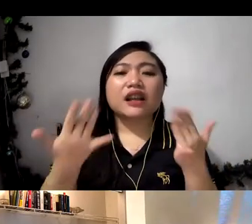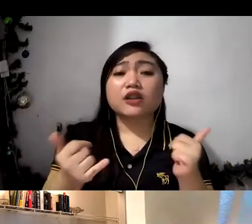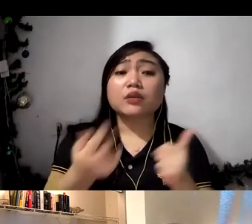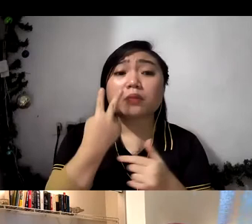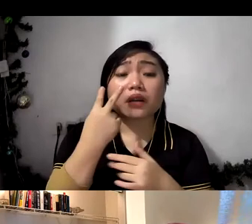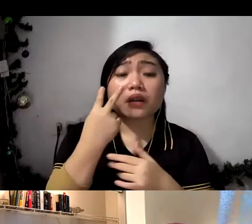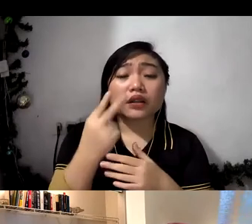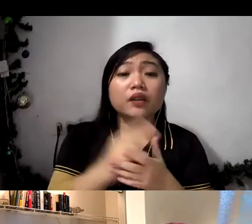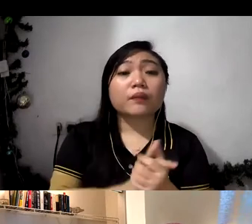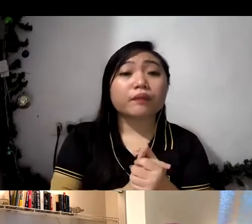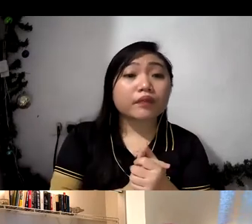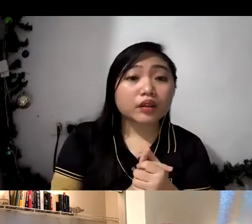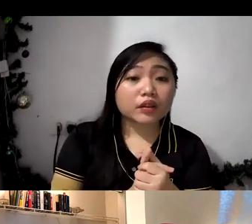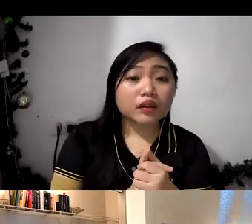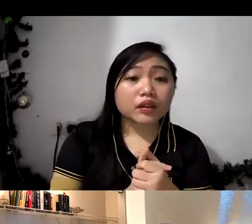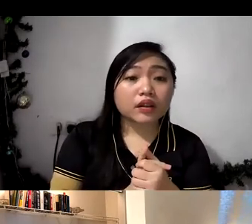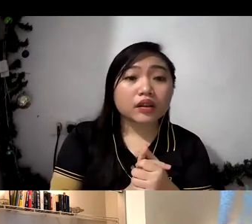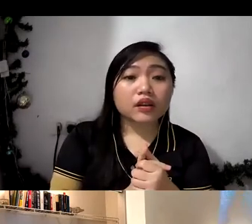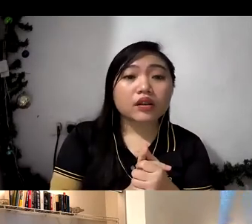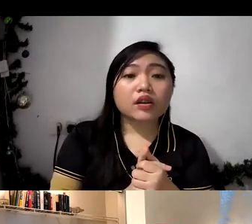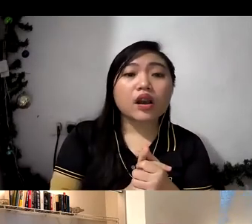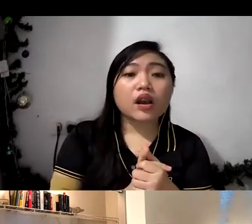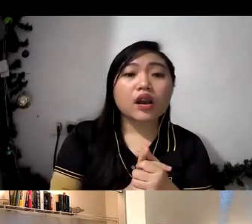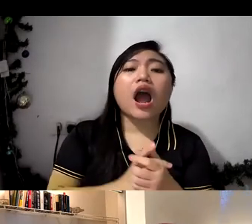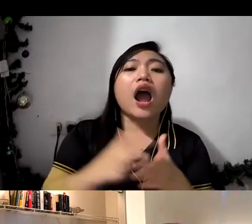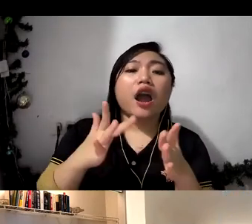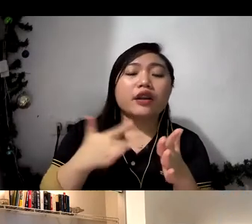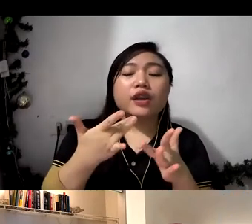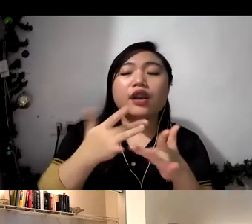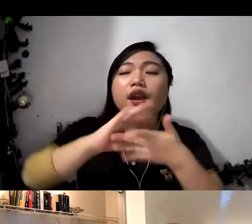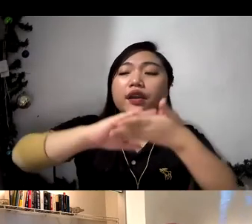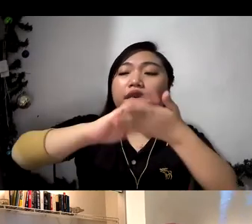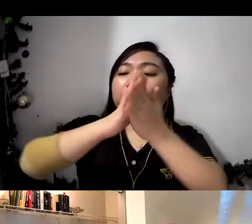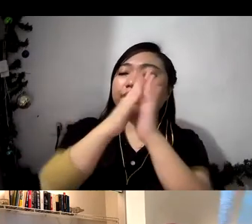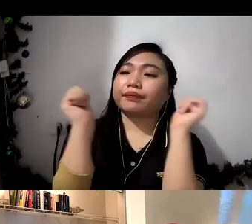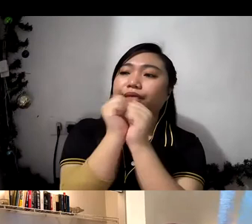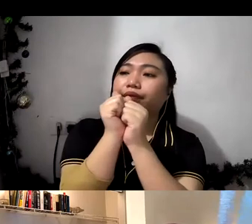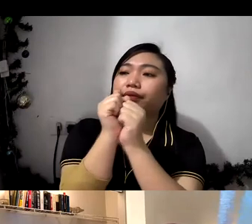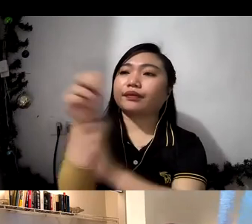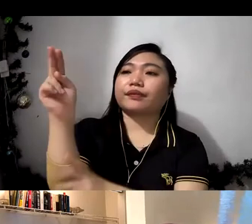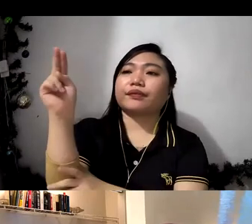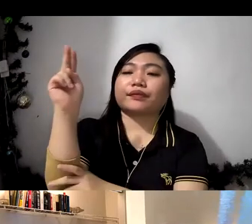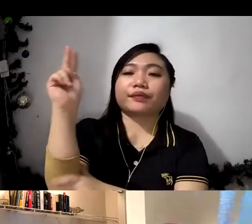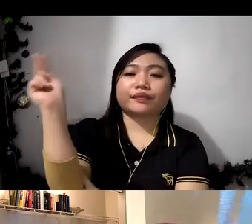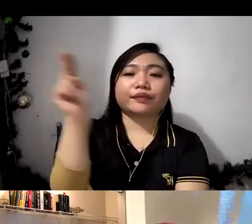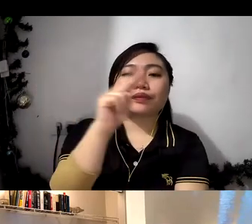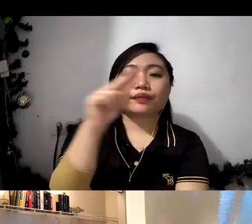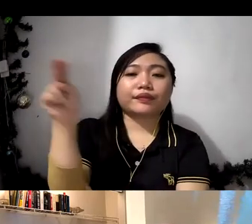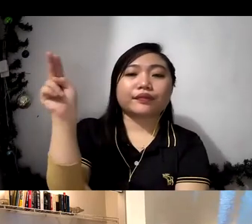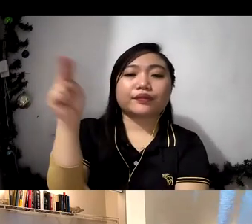and fulfilling lives in harmony with nature. So merong ibang nagsasabi dahil sa COVID-19, no, nakahinga yung